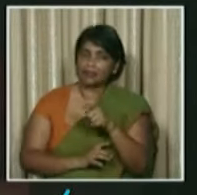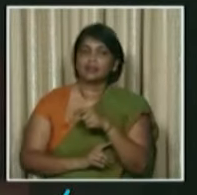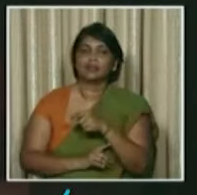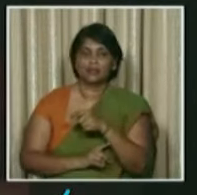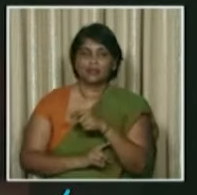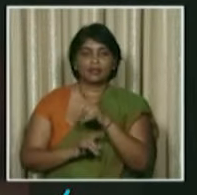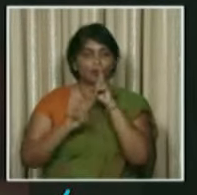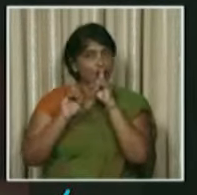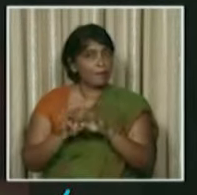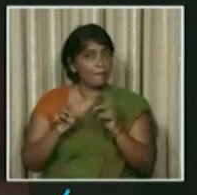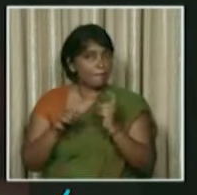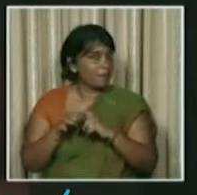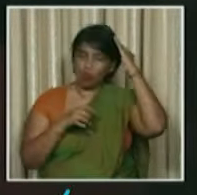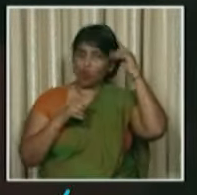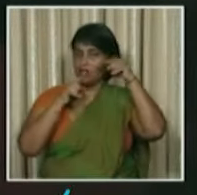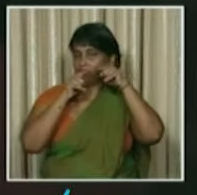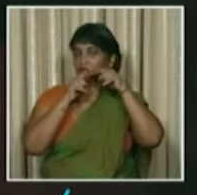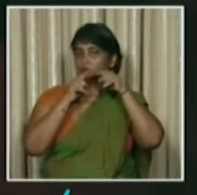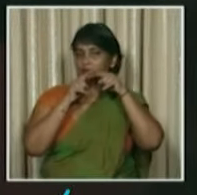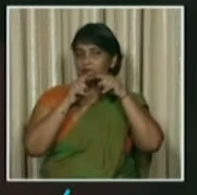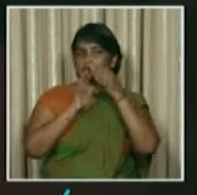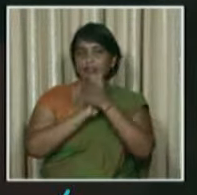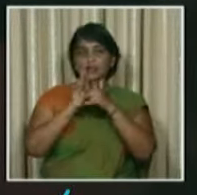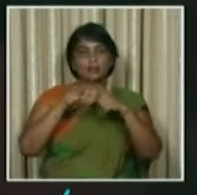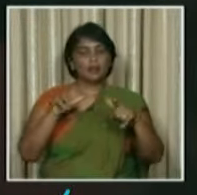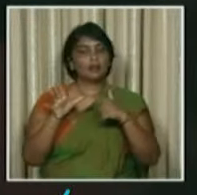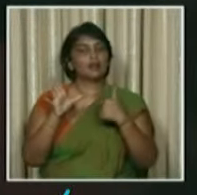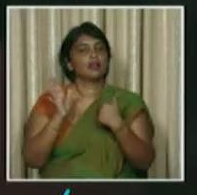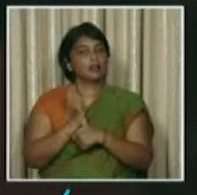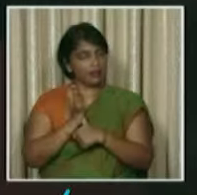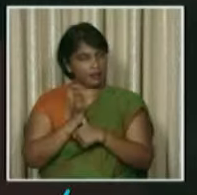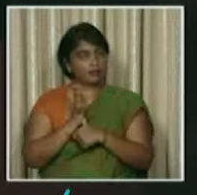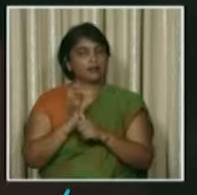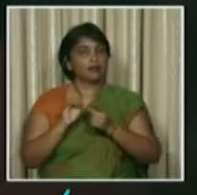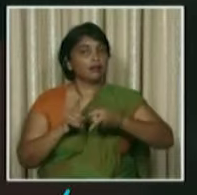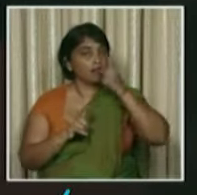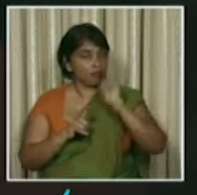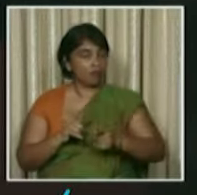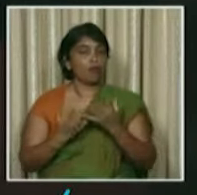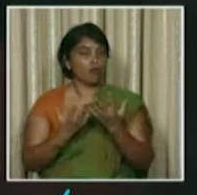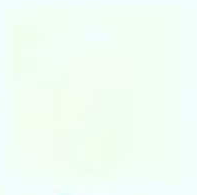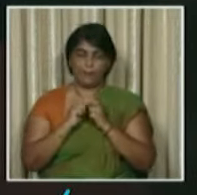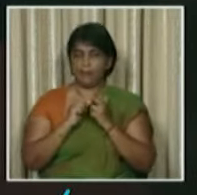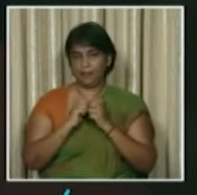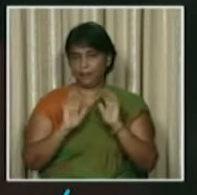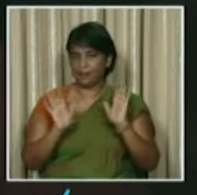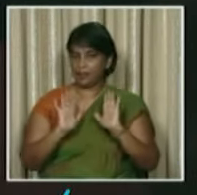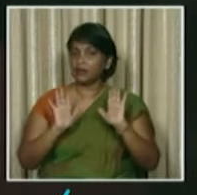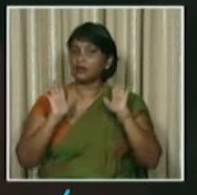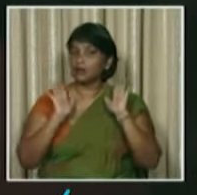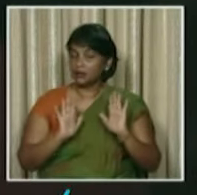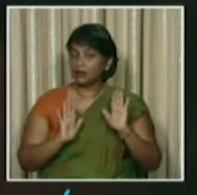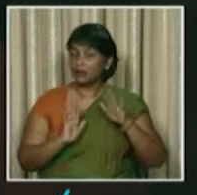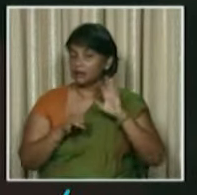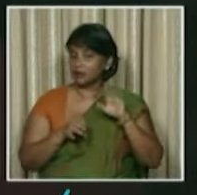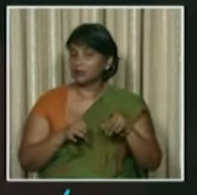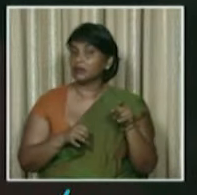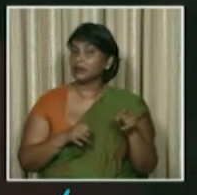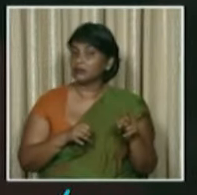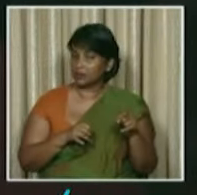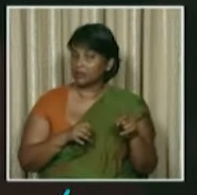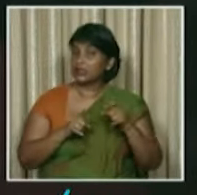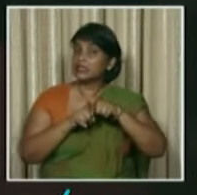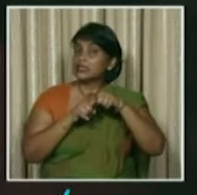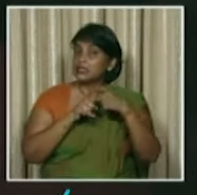මෙහෙම ප්‍රශ්නයක් නැත්තම් ගැටලුවක් නැහැ. සංඥා භාෂා පනතක් විදිහට සම්මත වෙන්නට ඕනේ, කිසි ගැටලුවක් නැහැ. හැබැයි මව් ප්‍රශ්නේ තියෙන්නේ